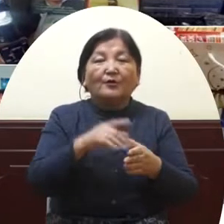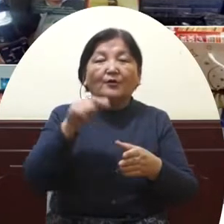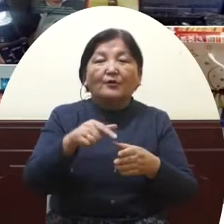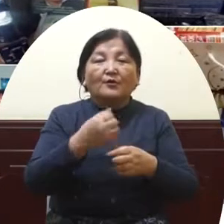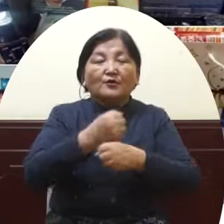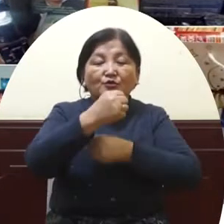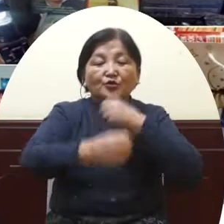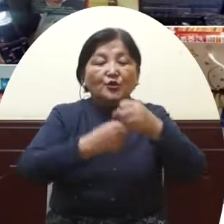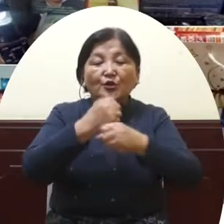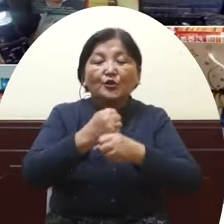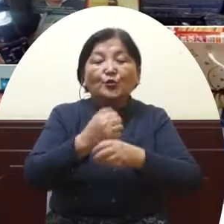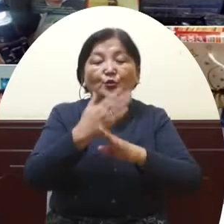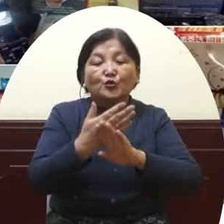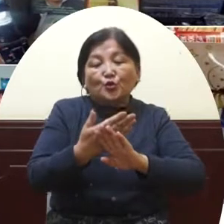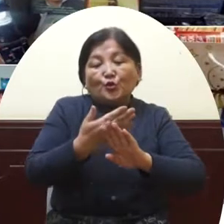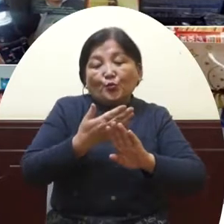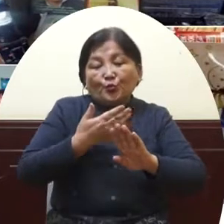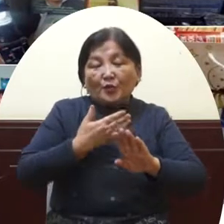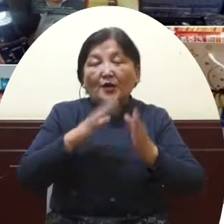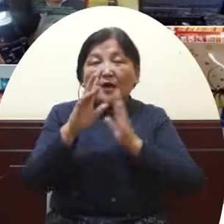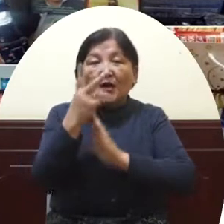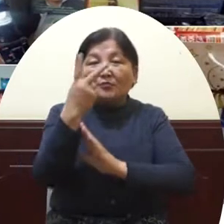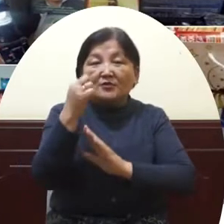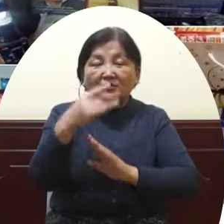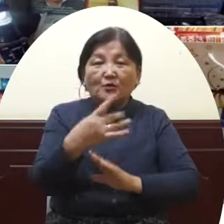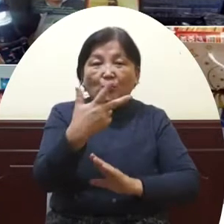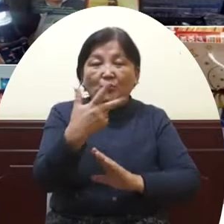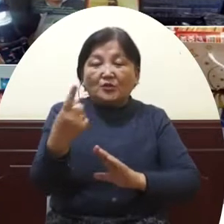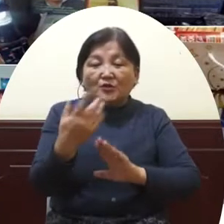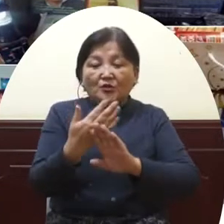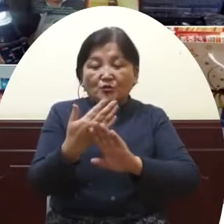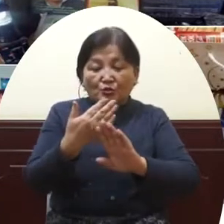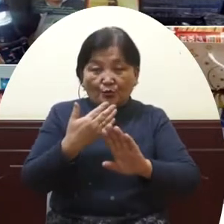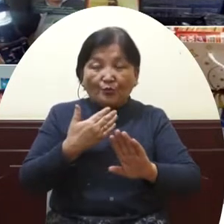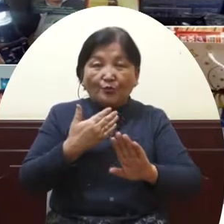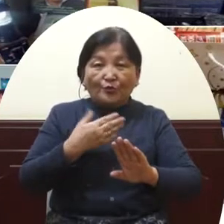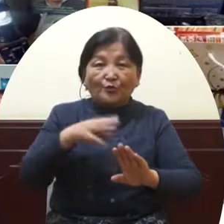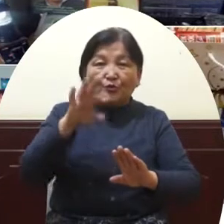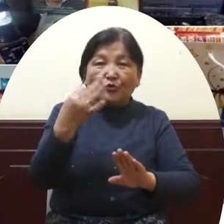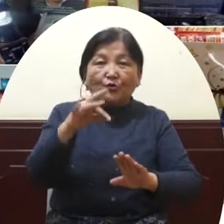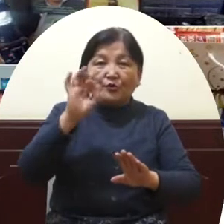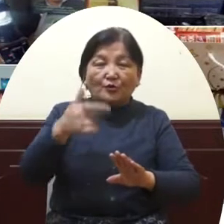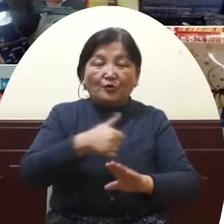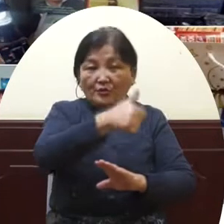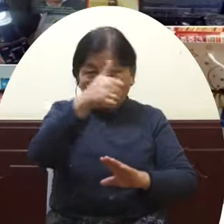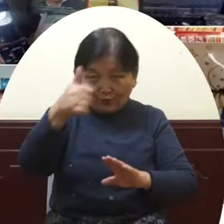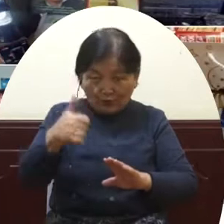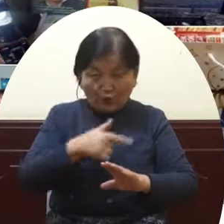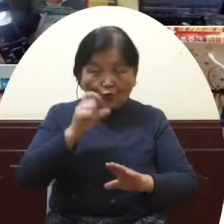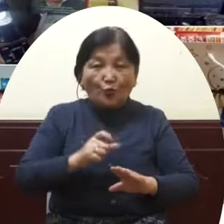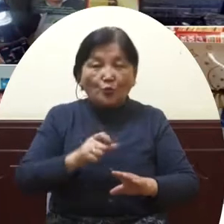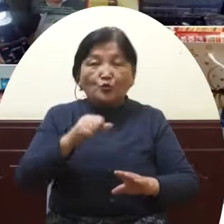та нар хараарай. 12 сарын 31-нтэй уралдаад нэр дэвшгийг хүсэж байгаа бүх хүн тойрог дээр өөрийгөө таниулах гэж бэлгэсэл тарана.